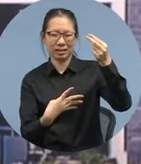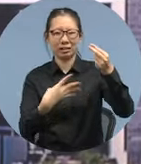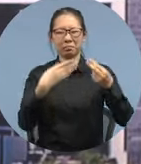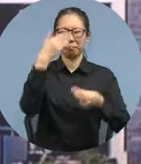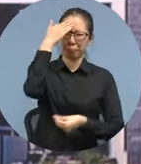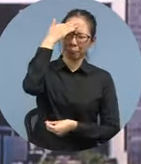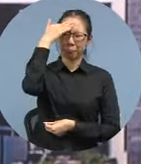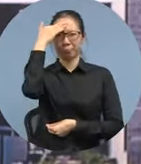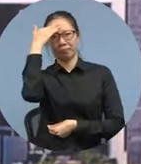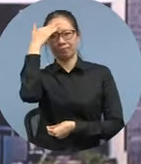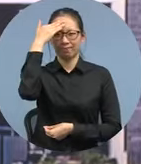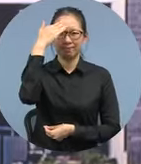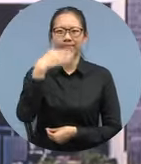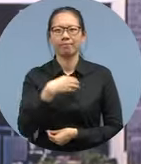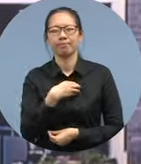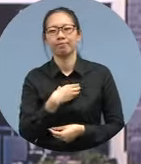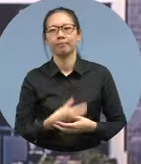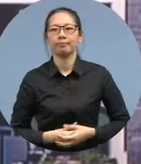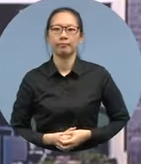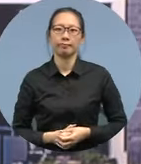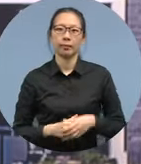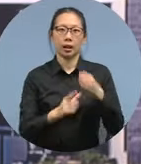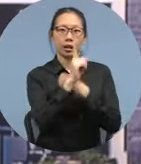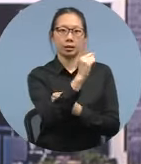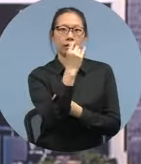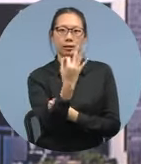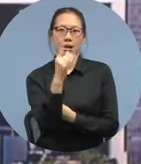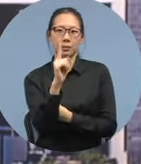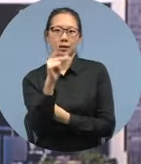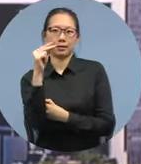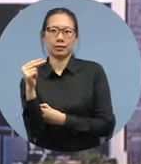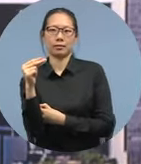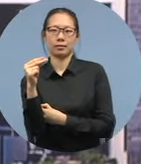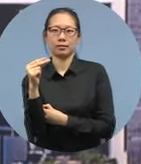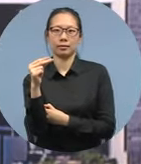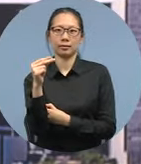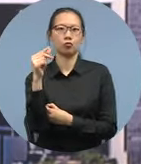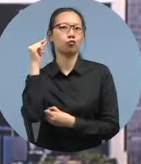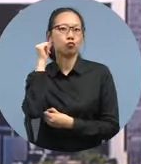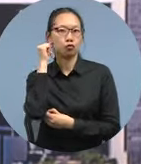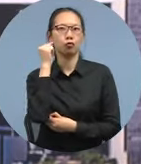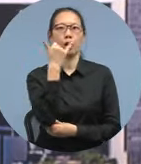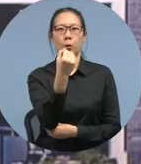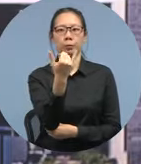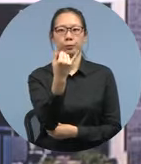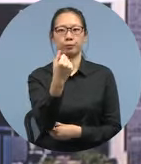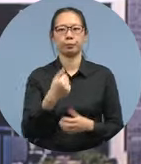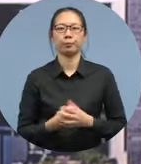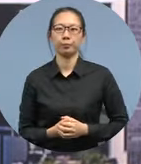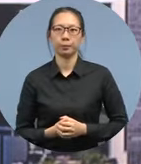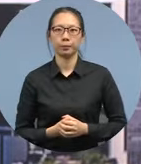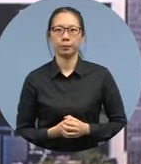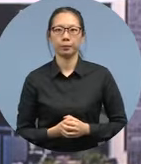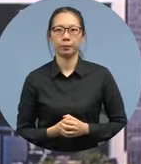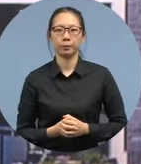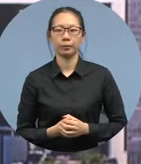啲唔舒服嘅。咁1317咧都係女士60歲啦。咁佢